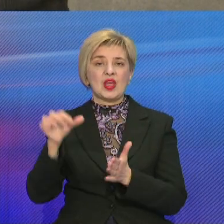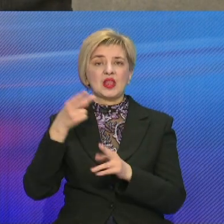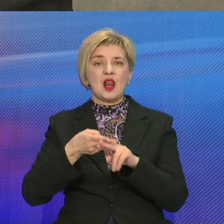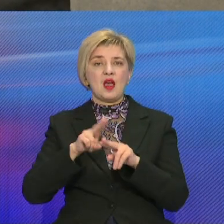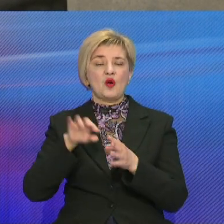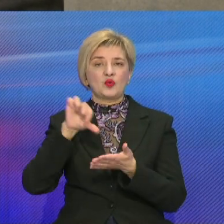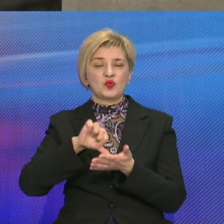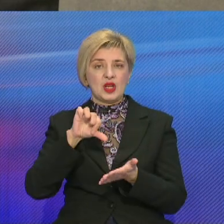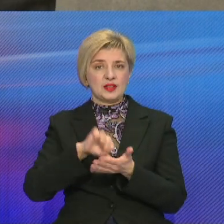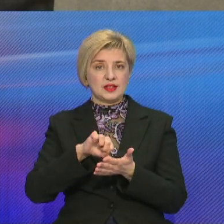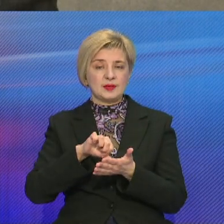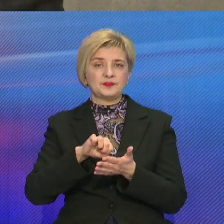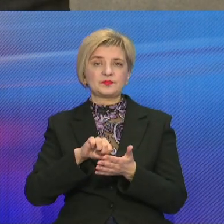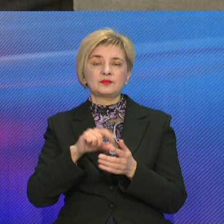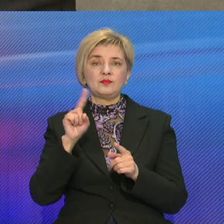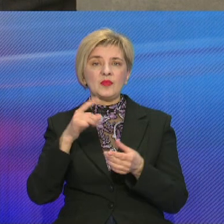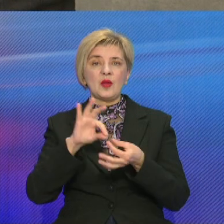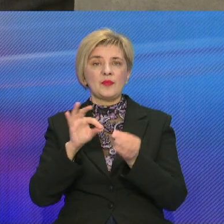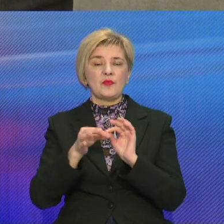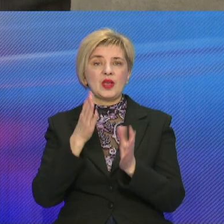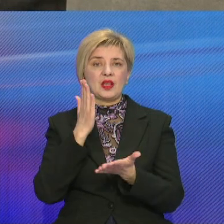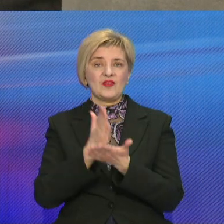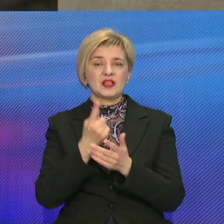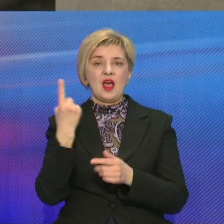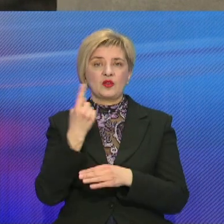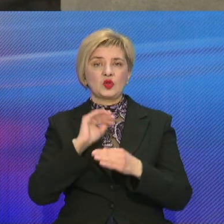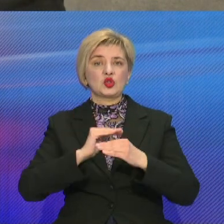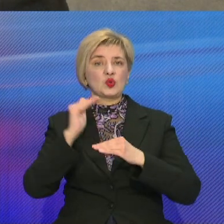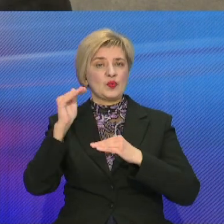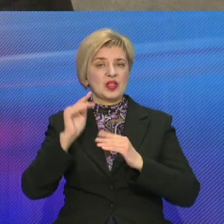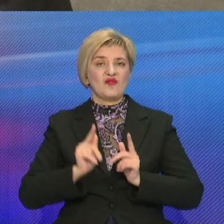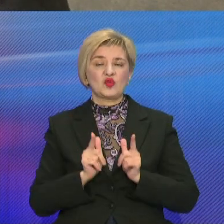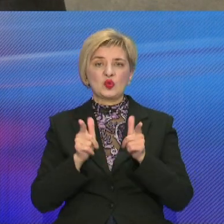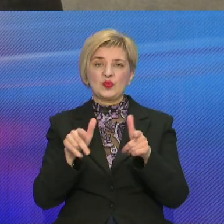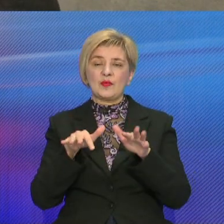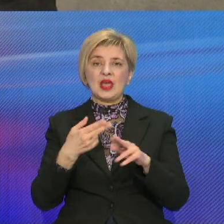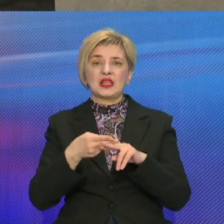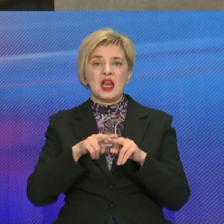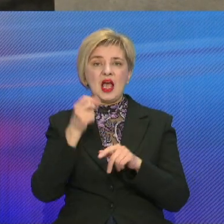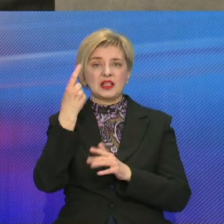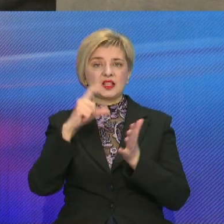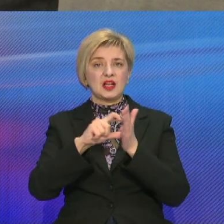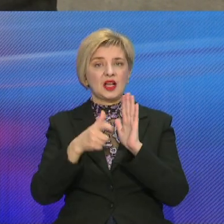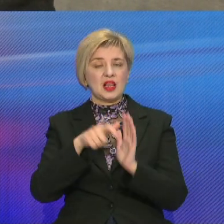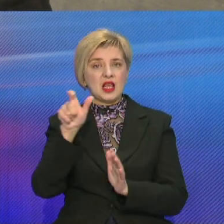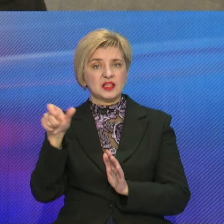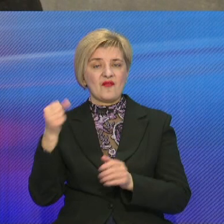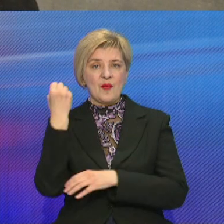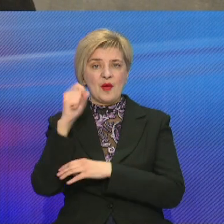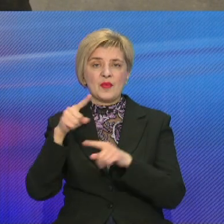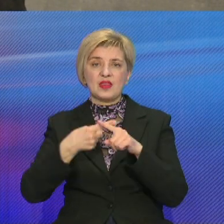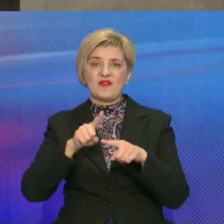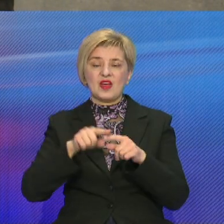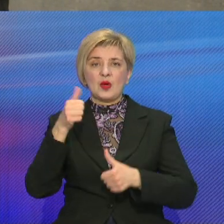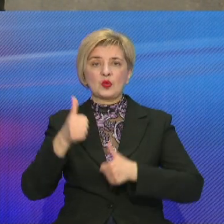является одной из ступенек вступительной кампании для 11-классников. Победа в этом турнире, и даже призовое место в этом